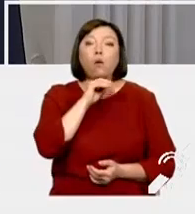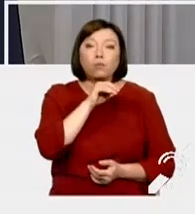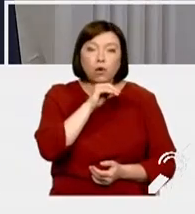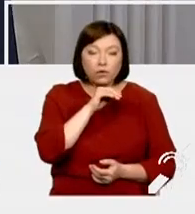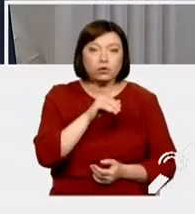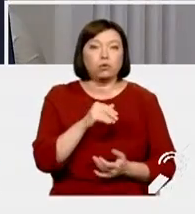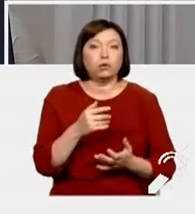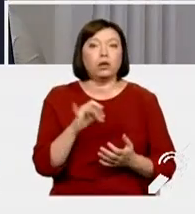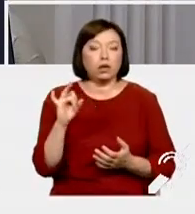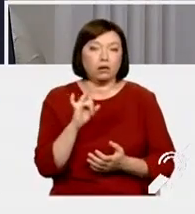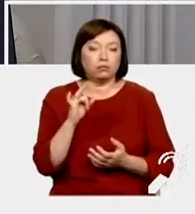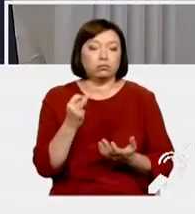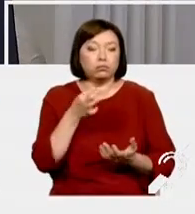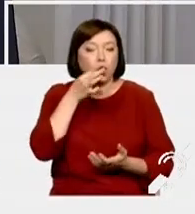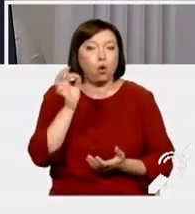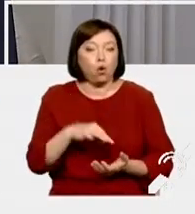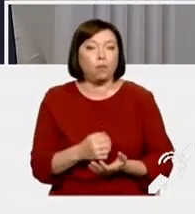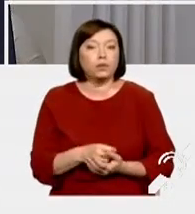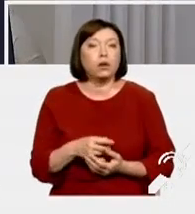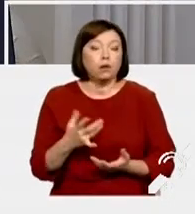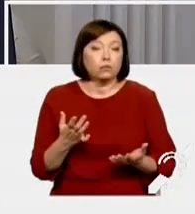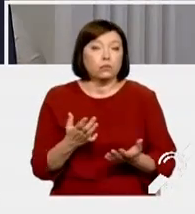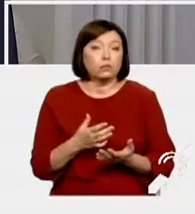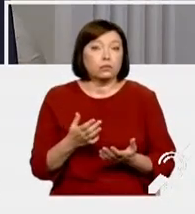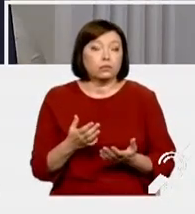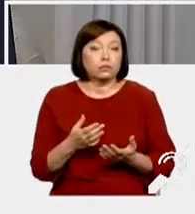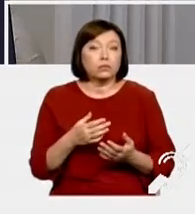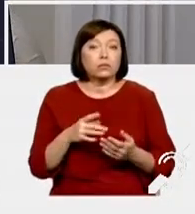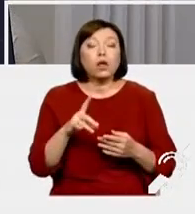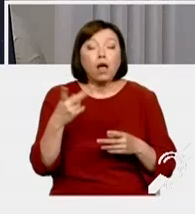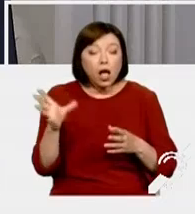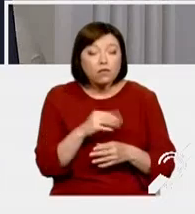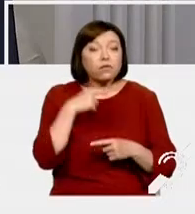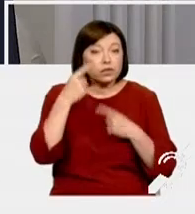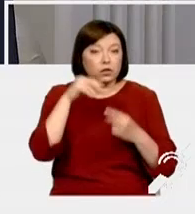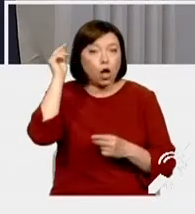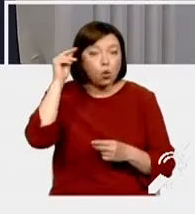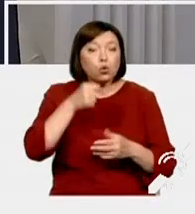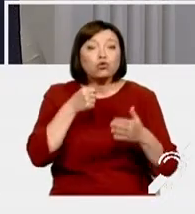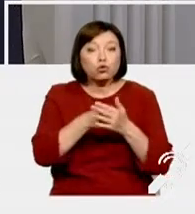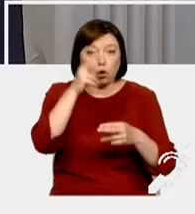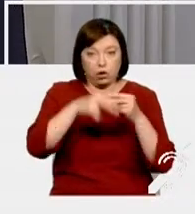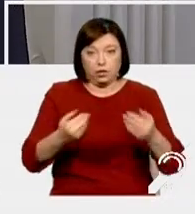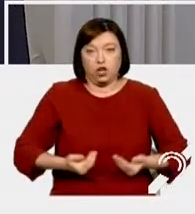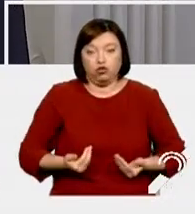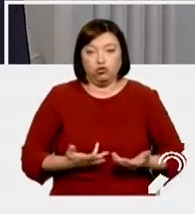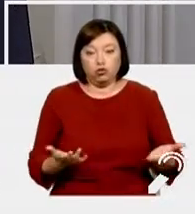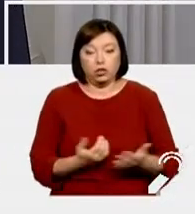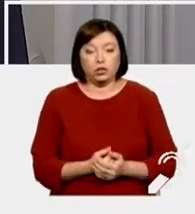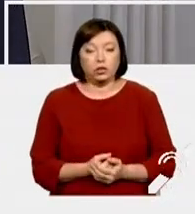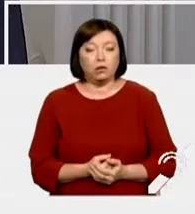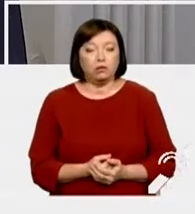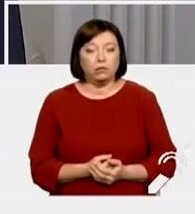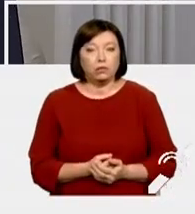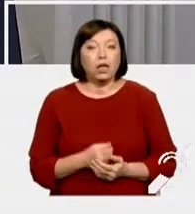odihnește un profesionist Ște până se sfârșesc zilele până viața lui se încheie și se încheie